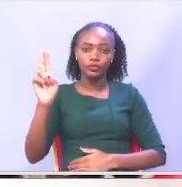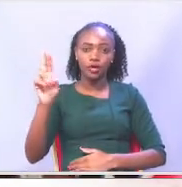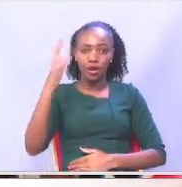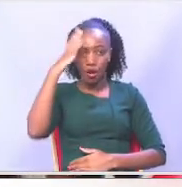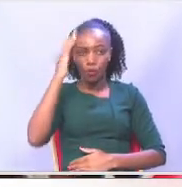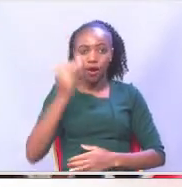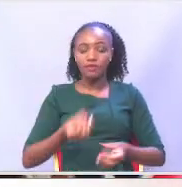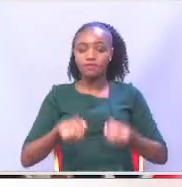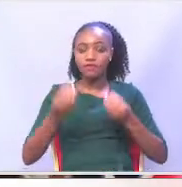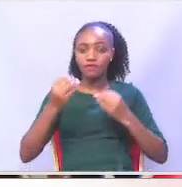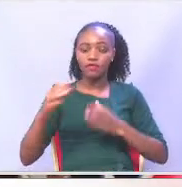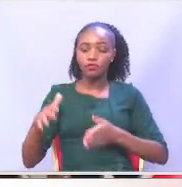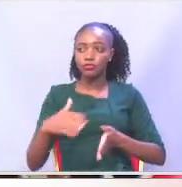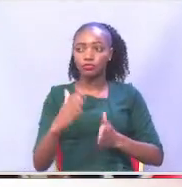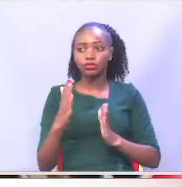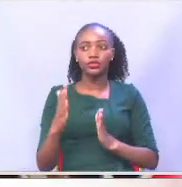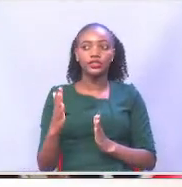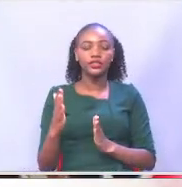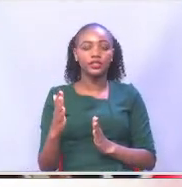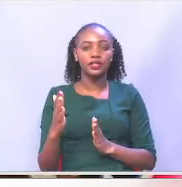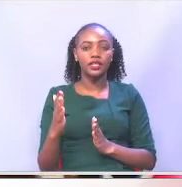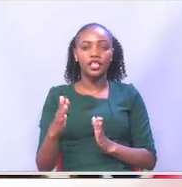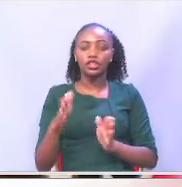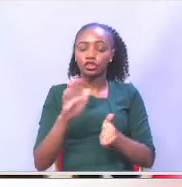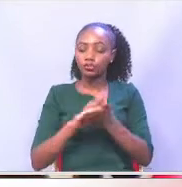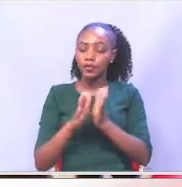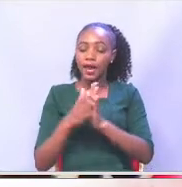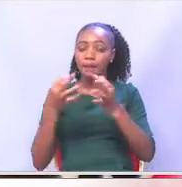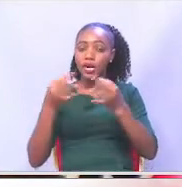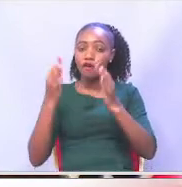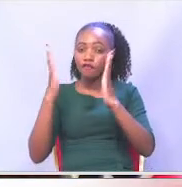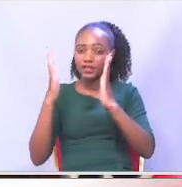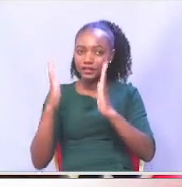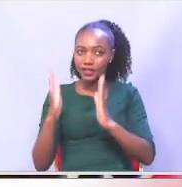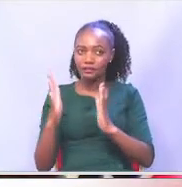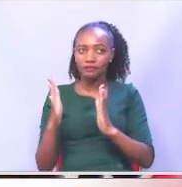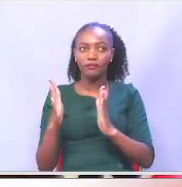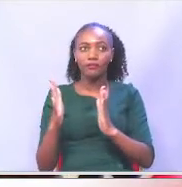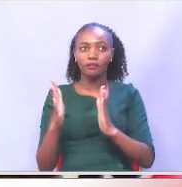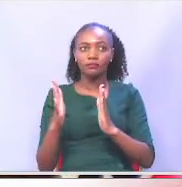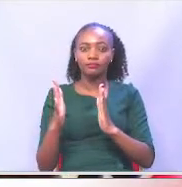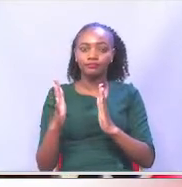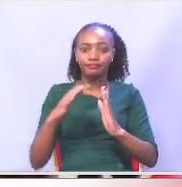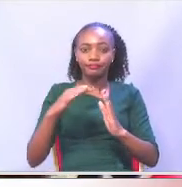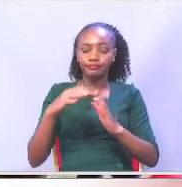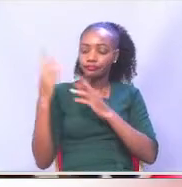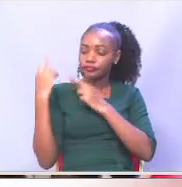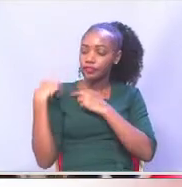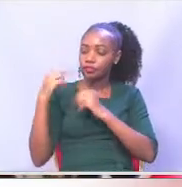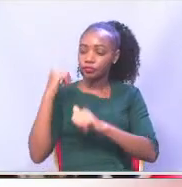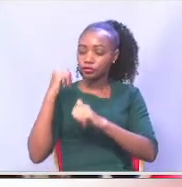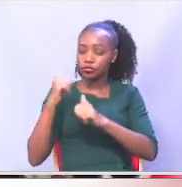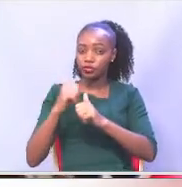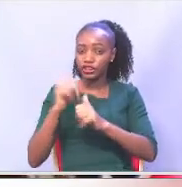kunipatia nafasi kuwa ofisa wake wa kuangalia masuala ya serikali kuu